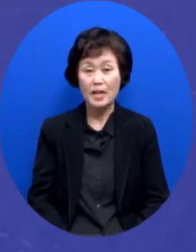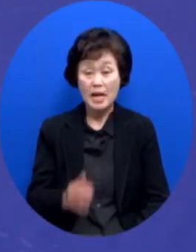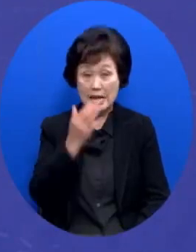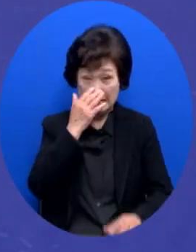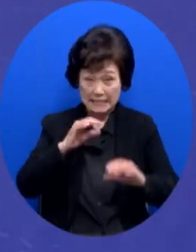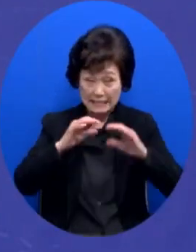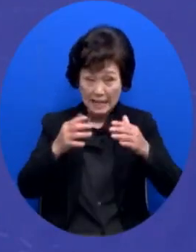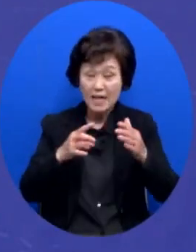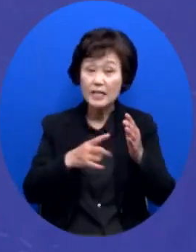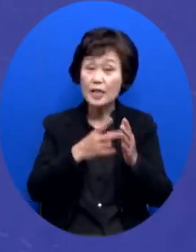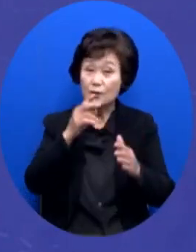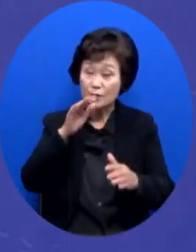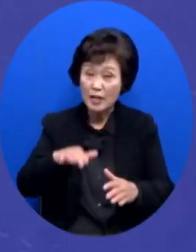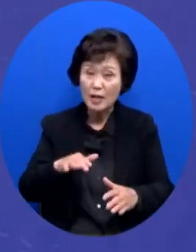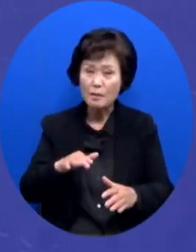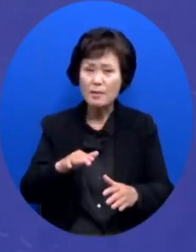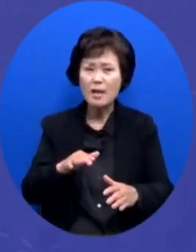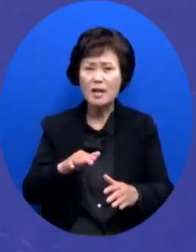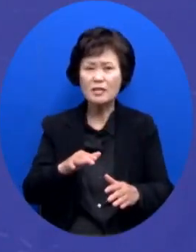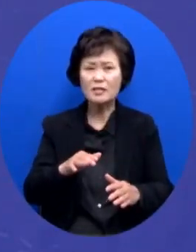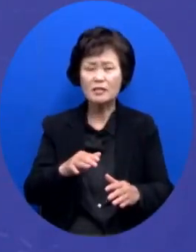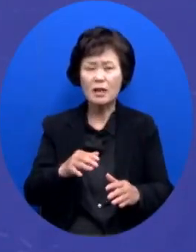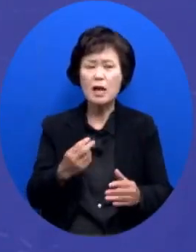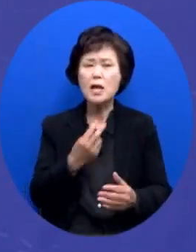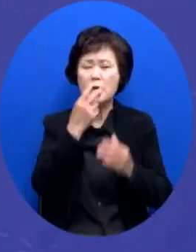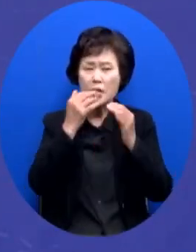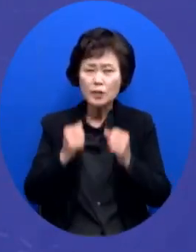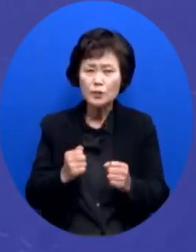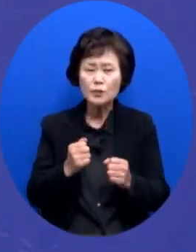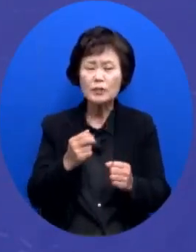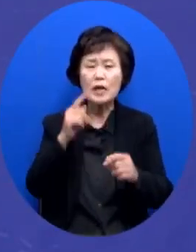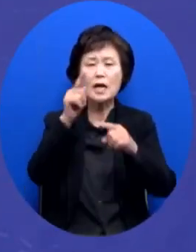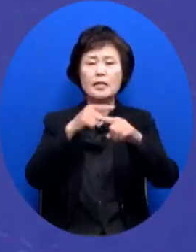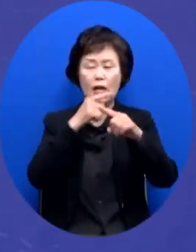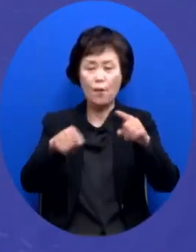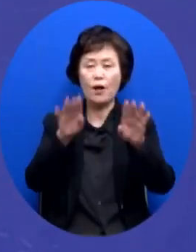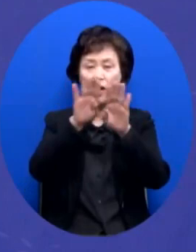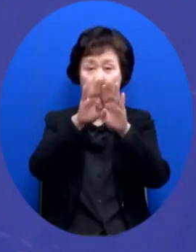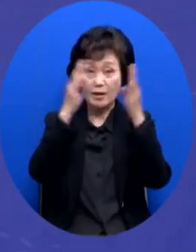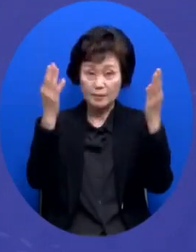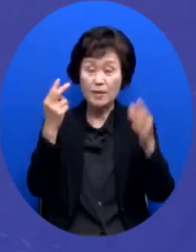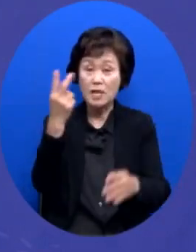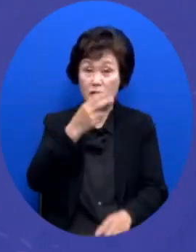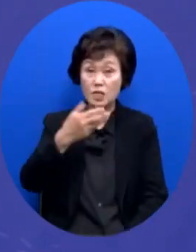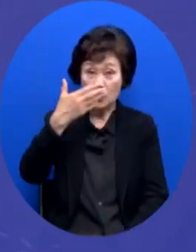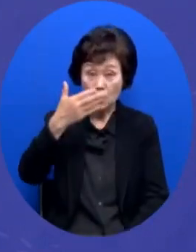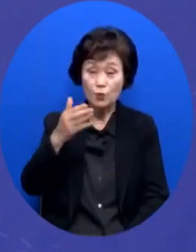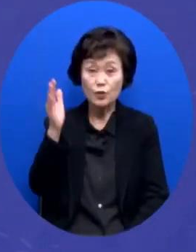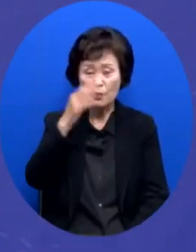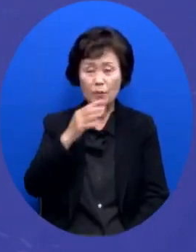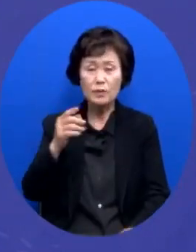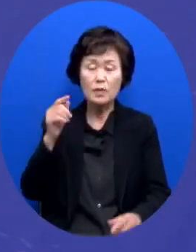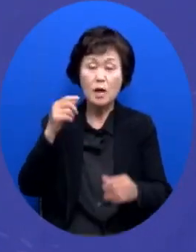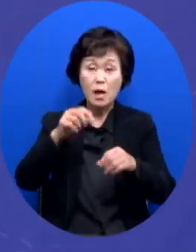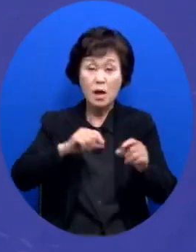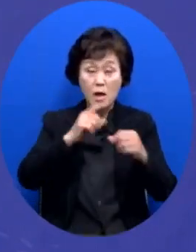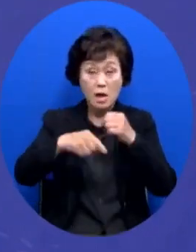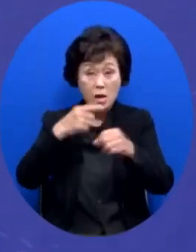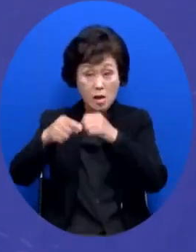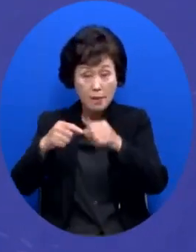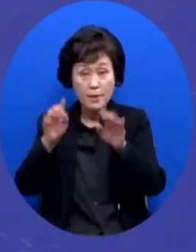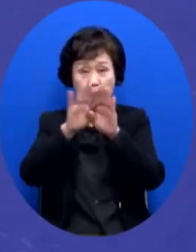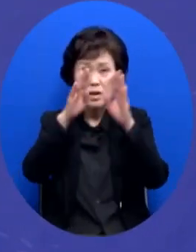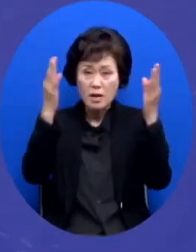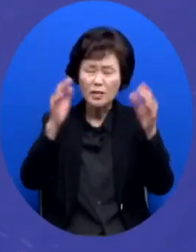이스라엘 예루살렘에서 미스 홀로코스트 생존자 대회가 열렸습니다. 지난 2009년부터 매년 이어져 오다가 코로나로